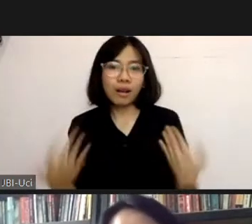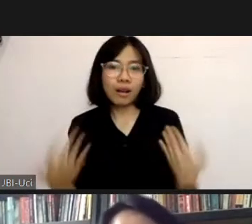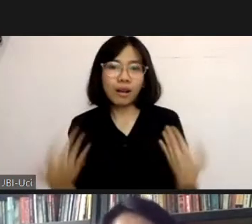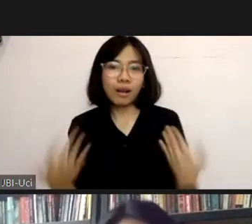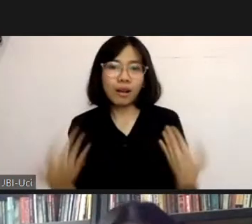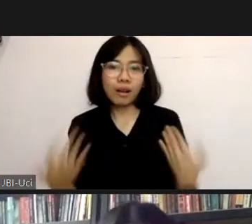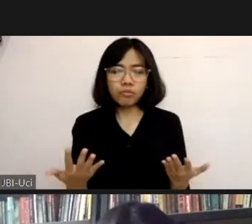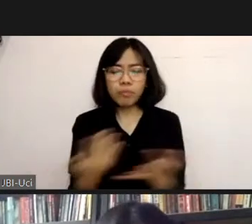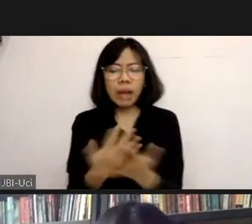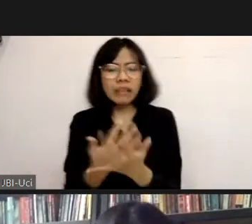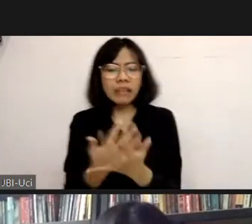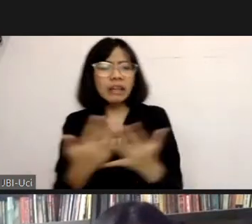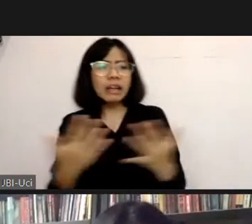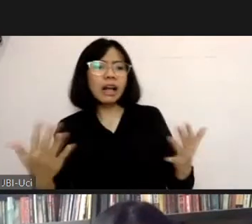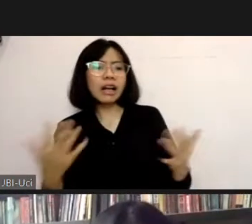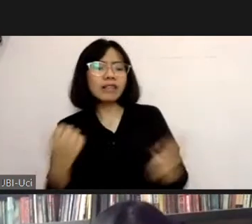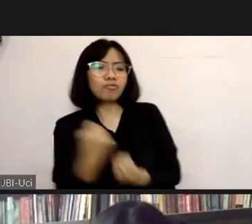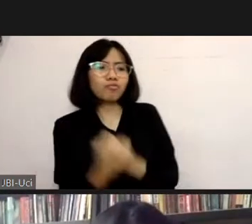gerak masyarakat sipil kita.